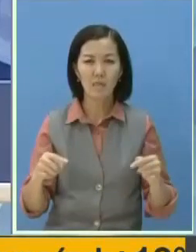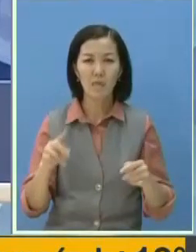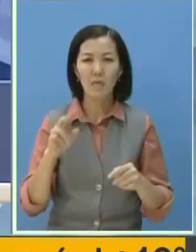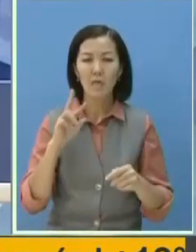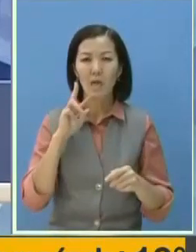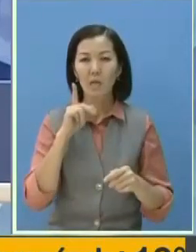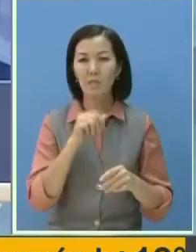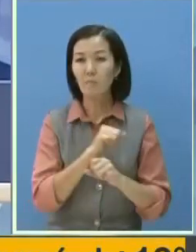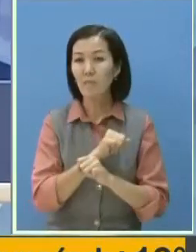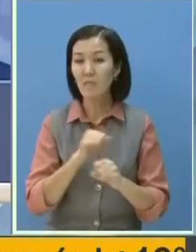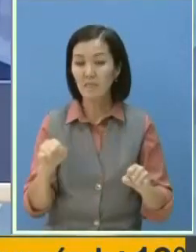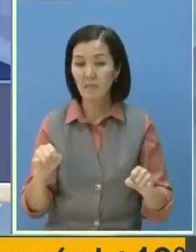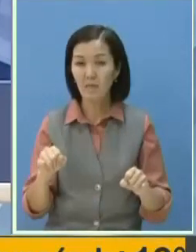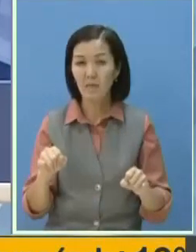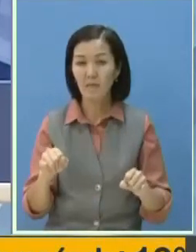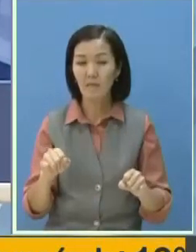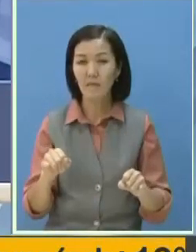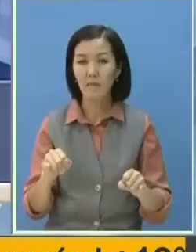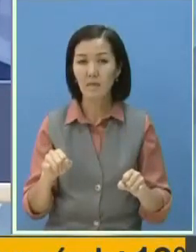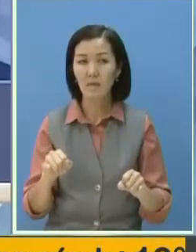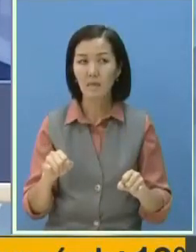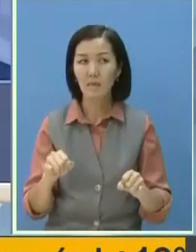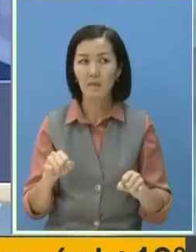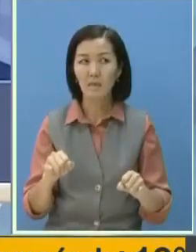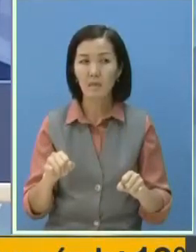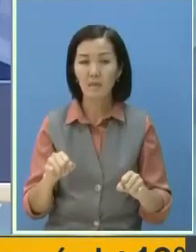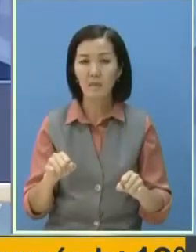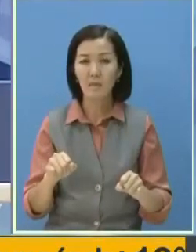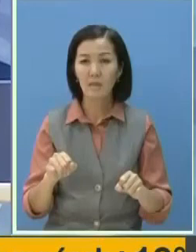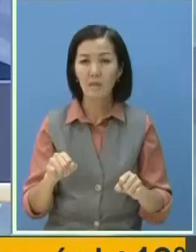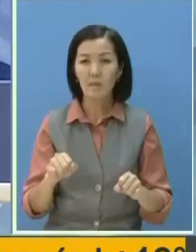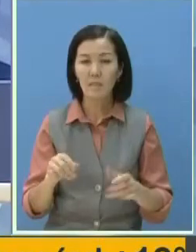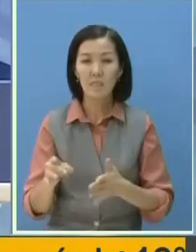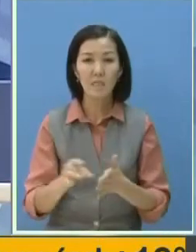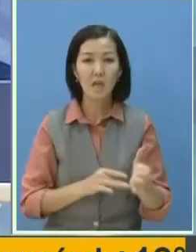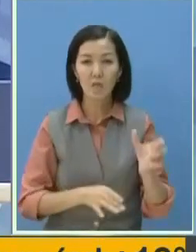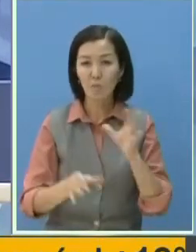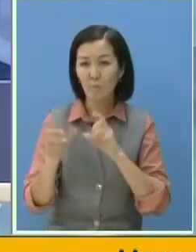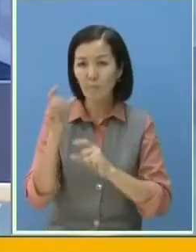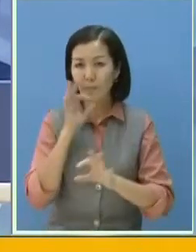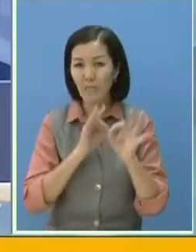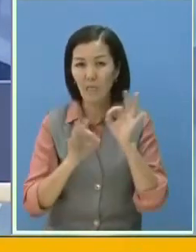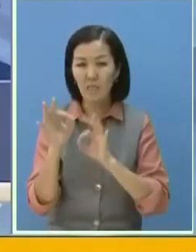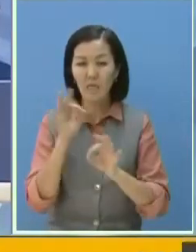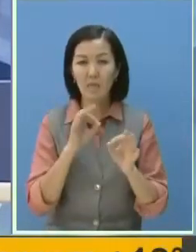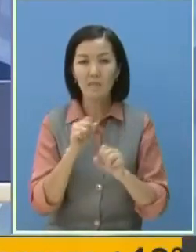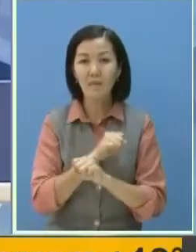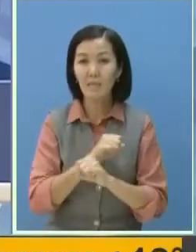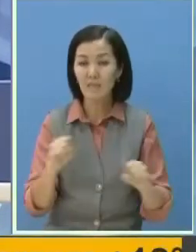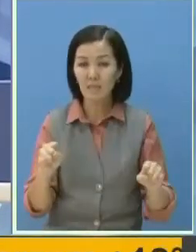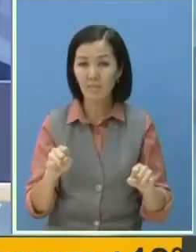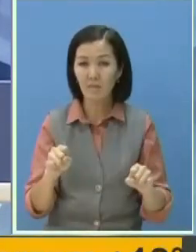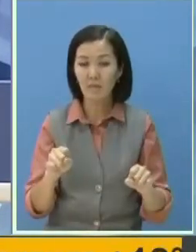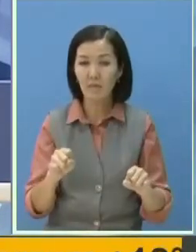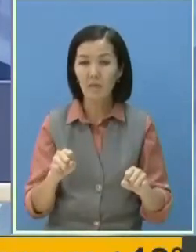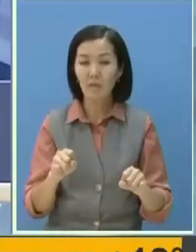не должны допускать? Ну, прежде всего, это не пить антибиотики. Угу. Потому что вот недавно было исследование